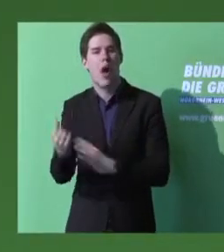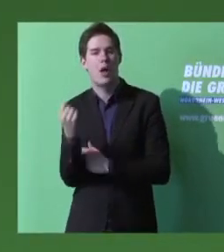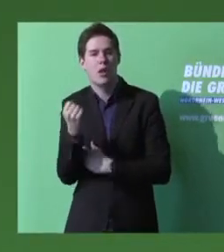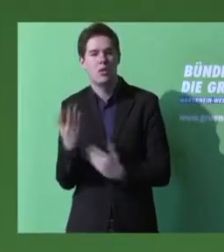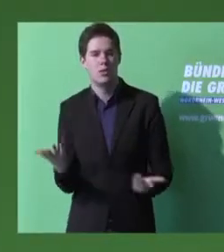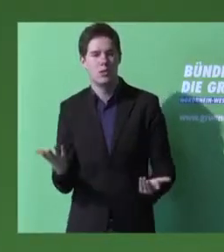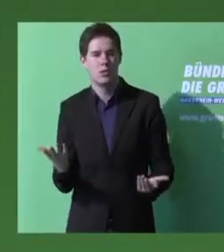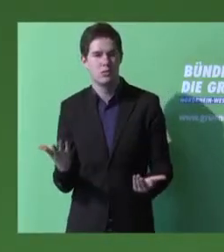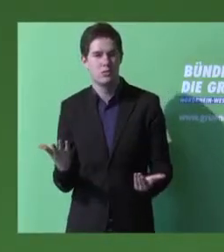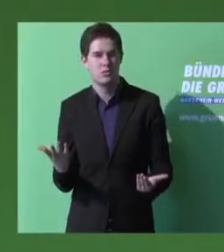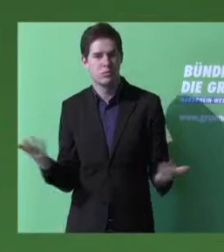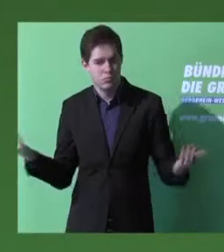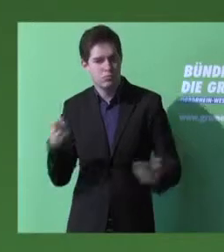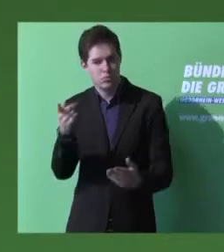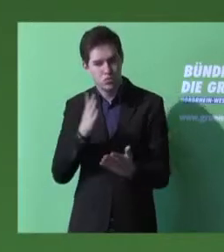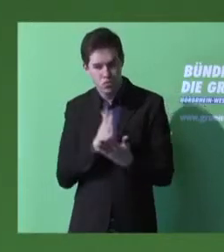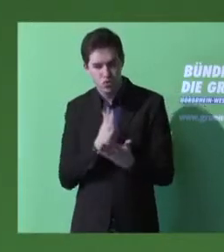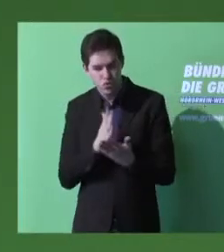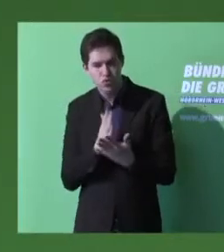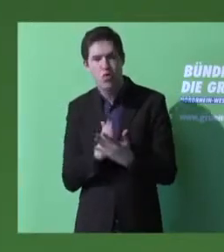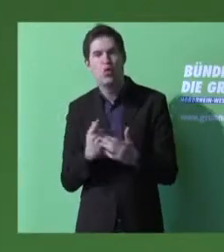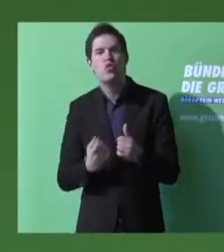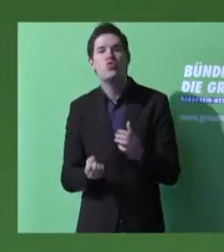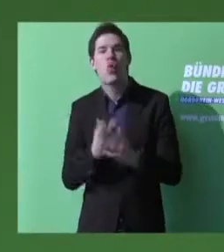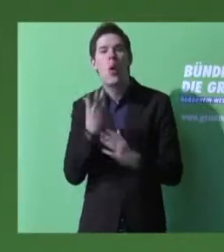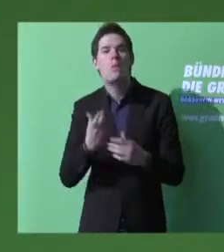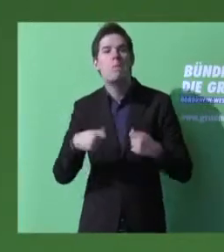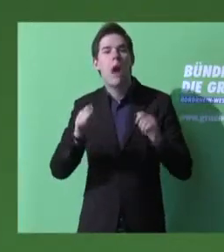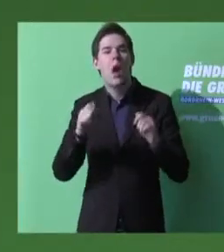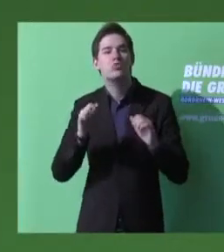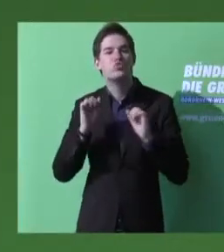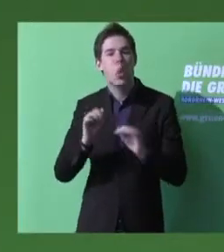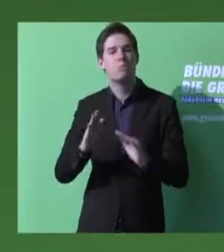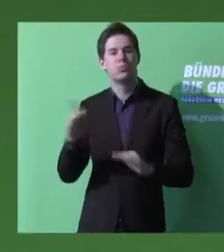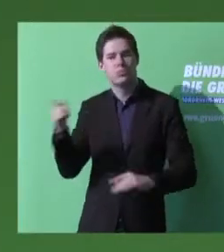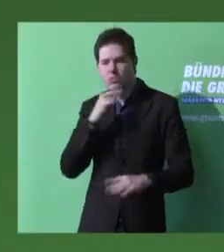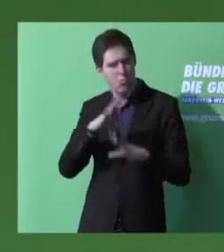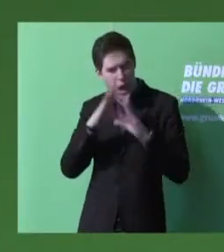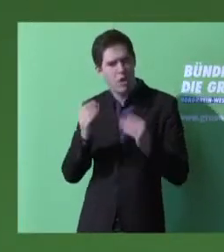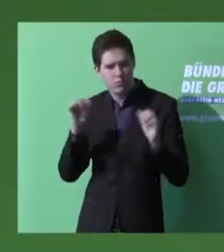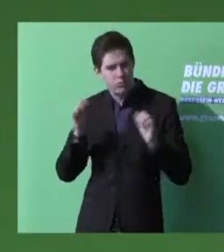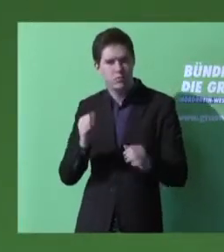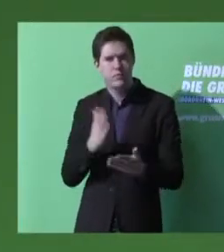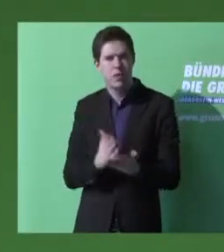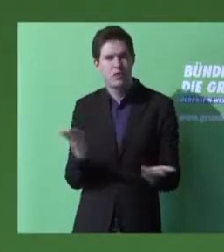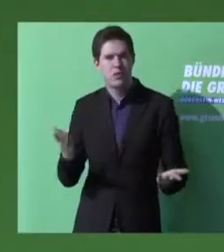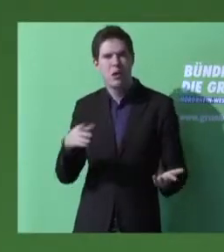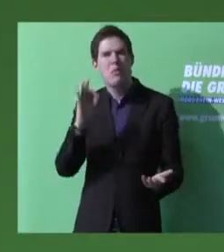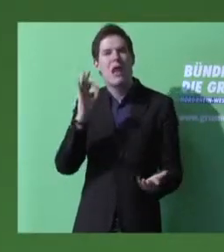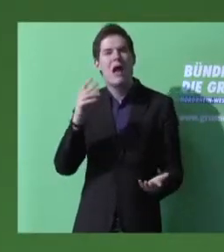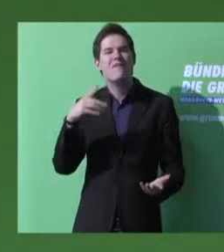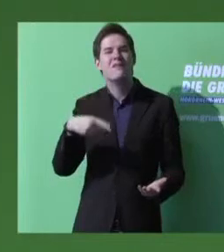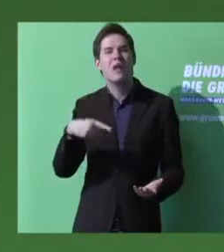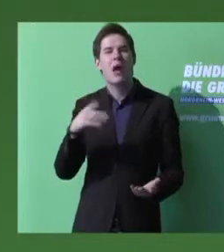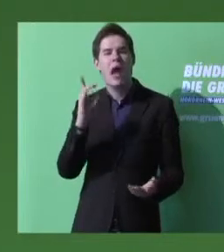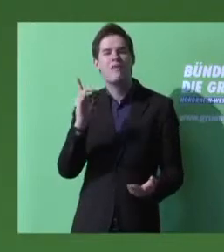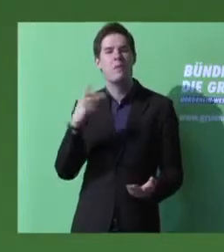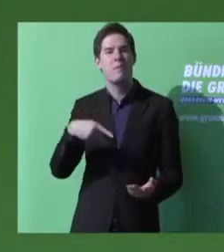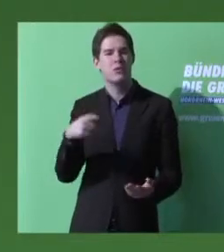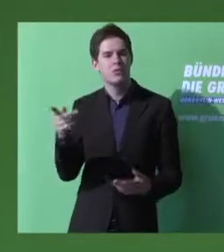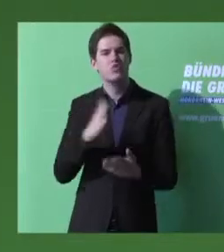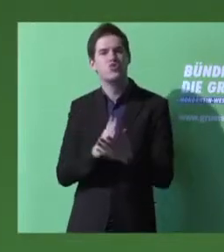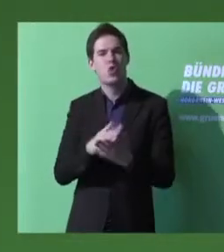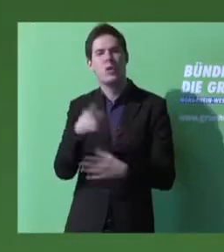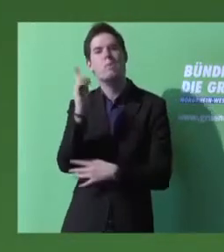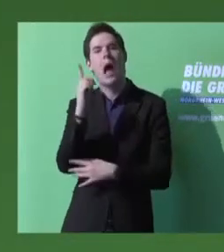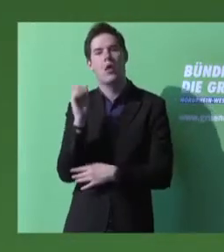ein Moratorium und er hat einen Neubaustopp gefordert. Und die FDP ist gerade abgemahnt worden von